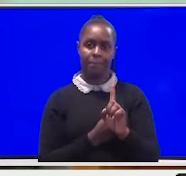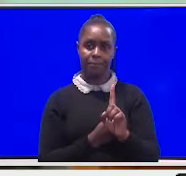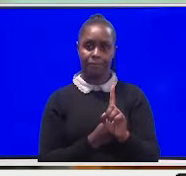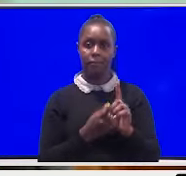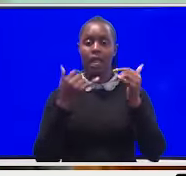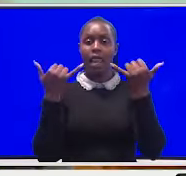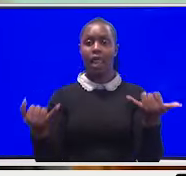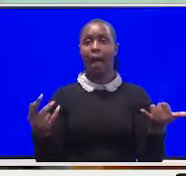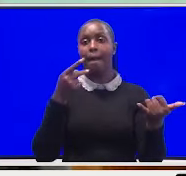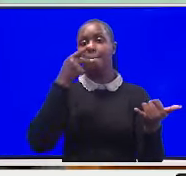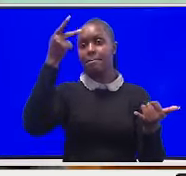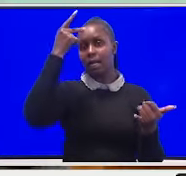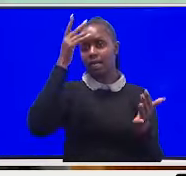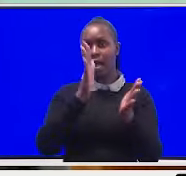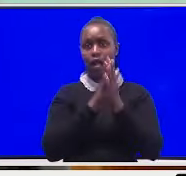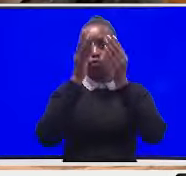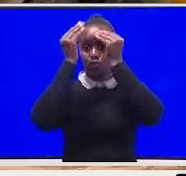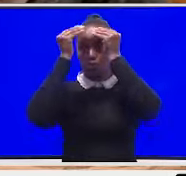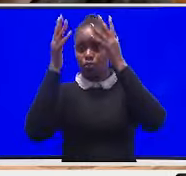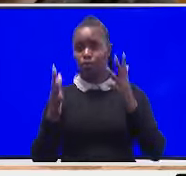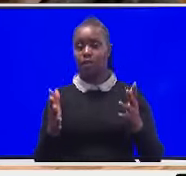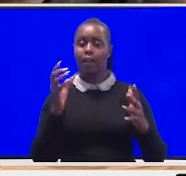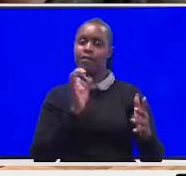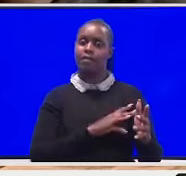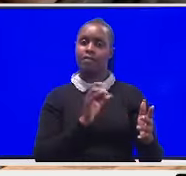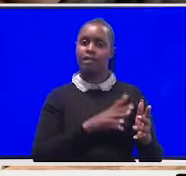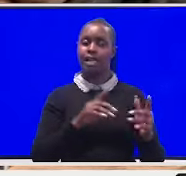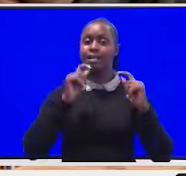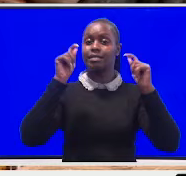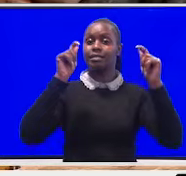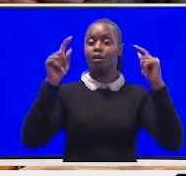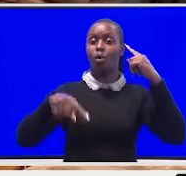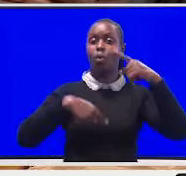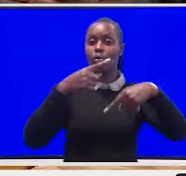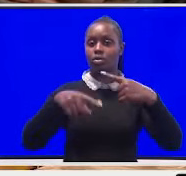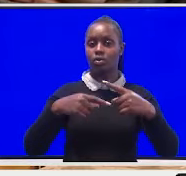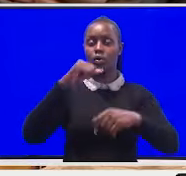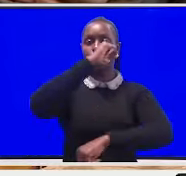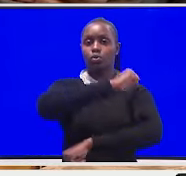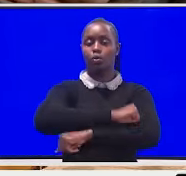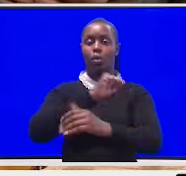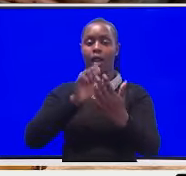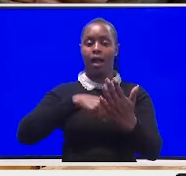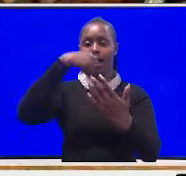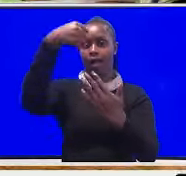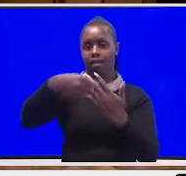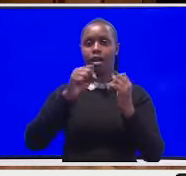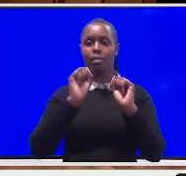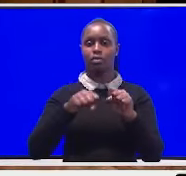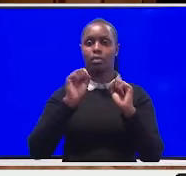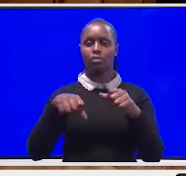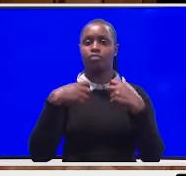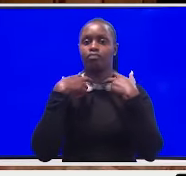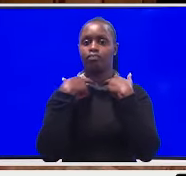Sasa wazazi kwa wanafunzi wanahofia mgomo huu utakapoendelea kalenda ya masomo itakatizwa kwani